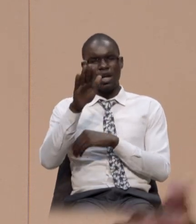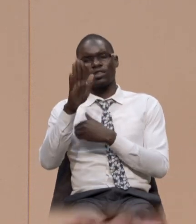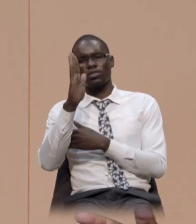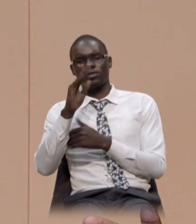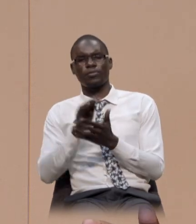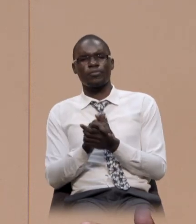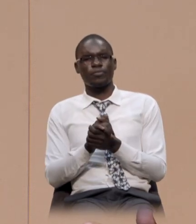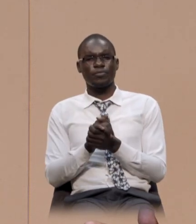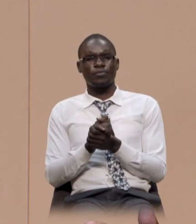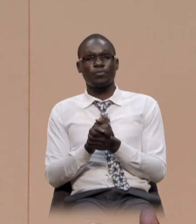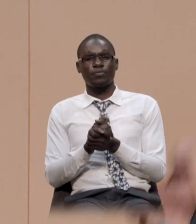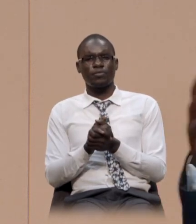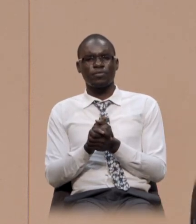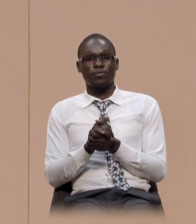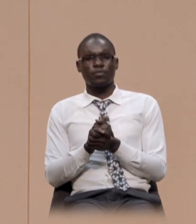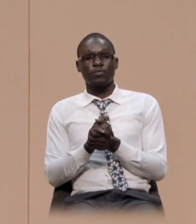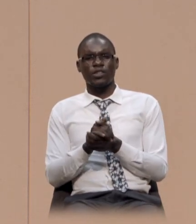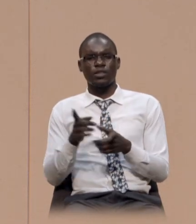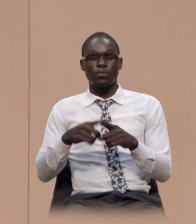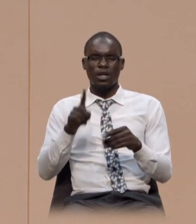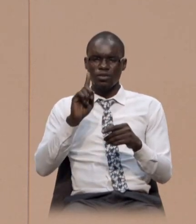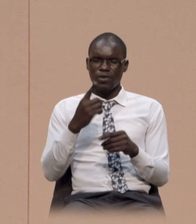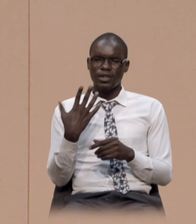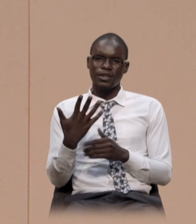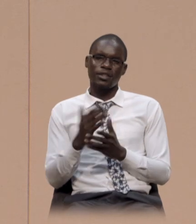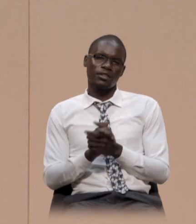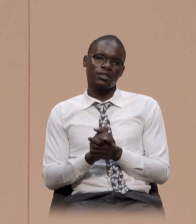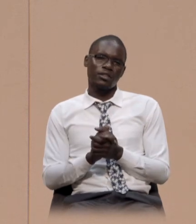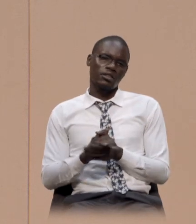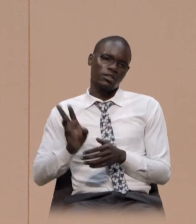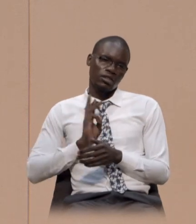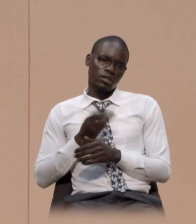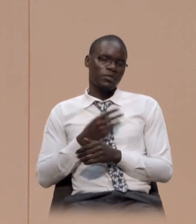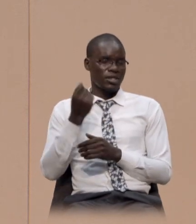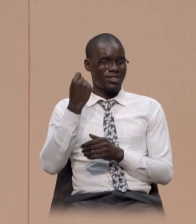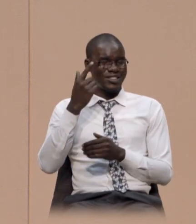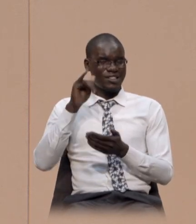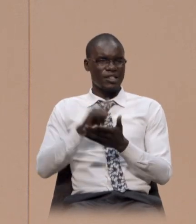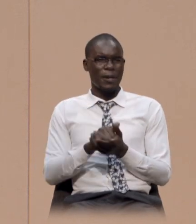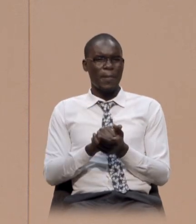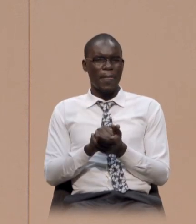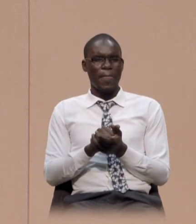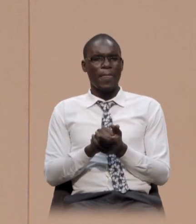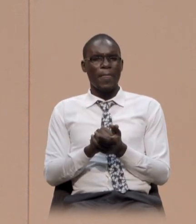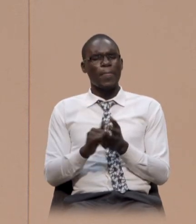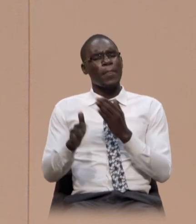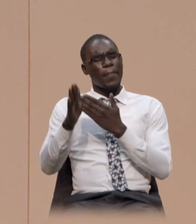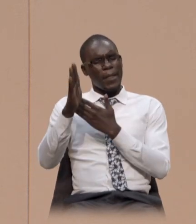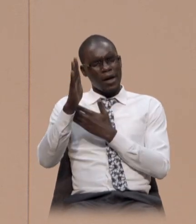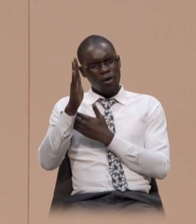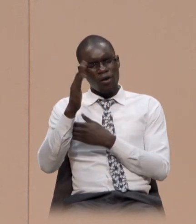hii ni baraka. Lakini kitu ya kwanza lazima tuelewe ni kwamba Mungu amesema ya